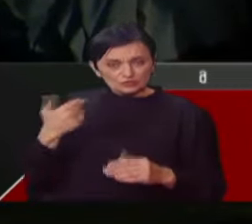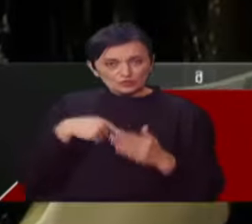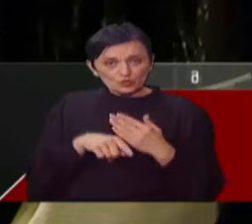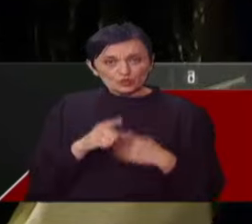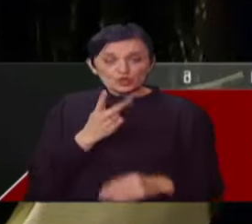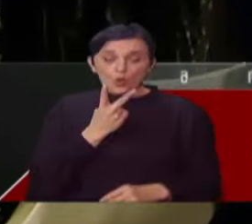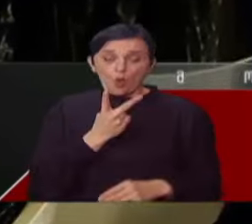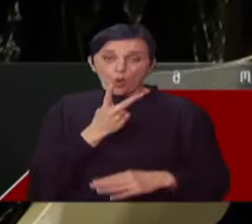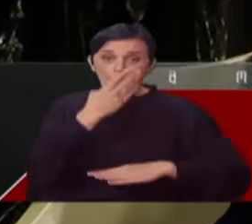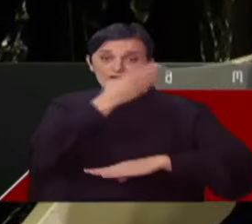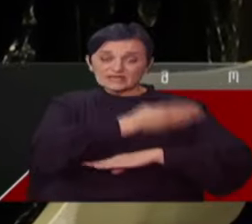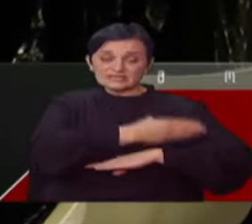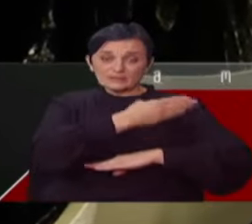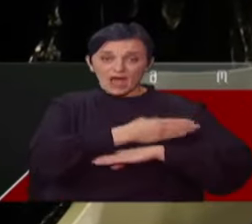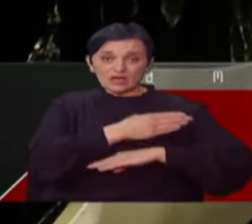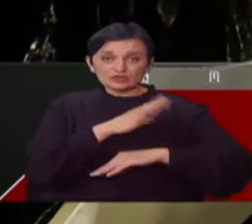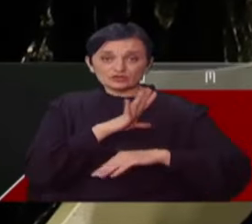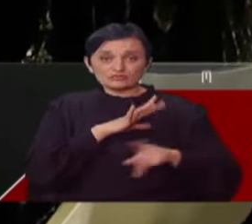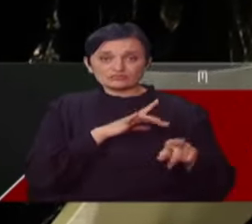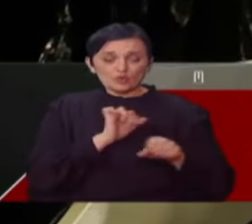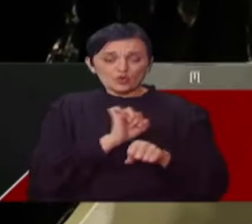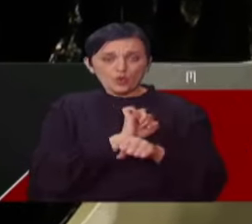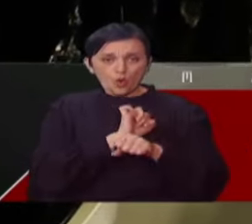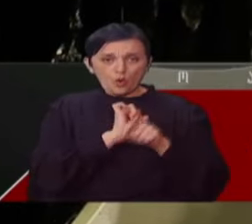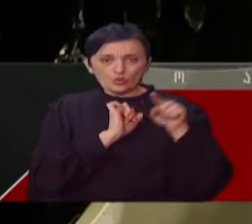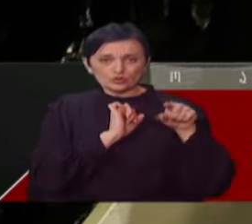ორი სპექტაკლი დავდგით გორში და იმ